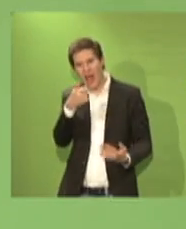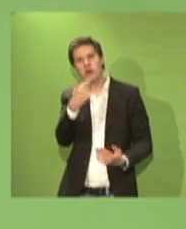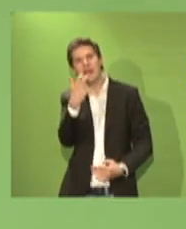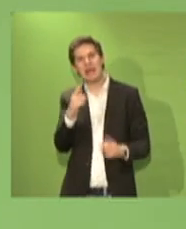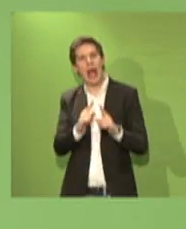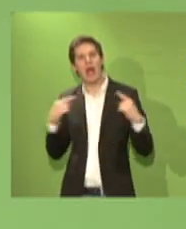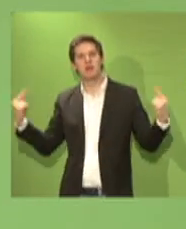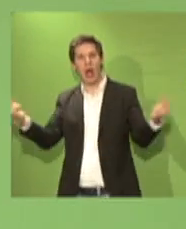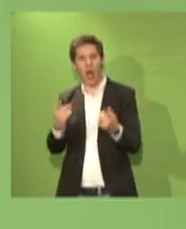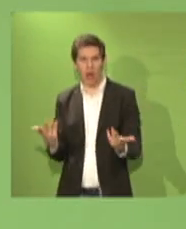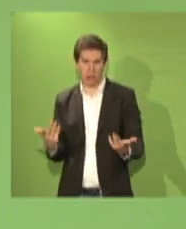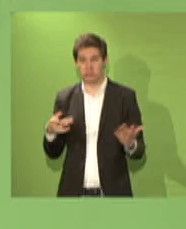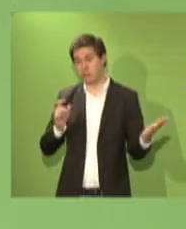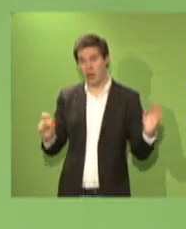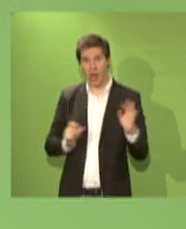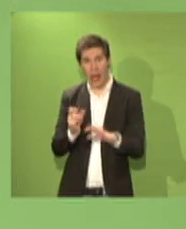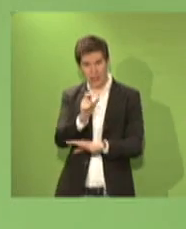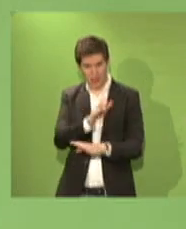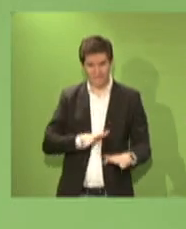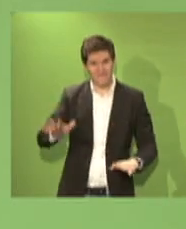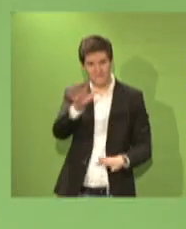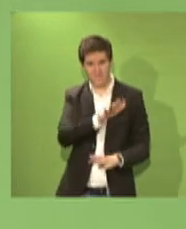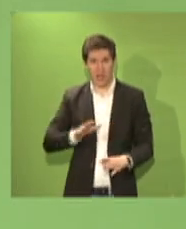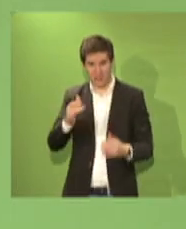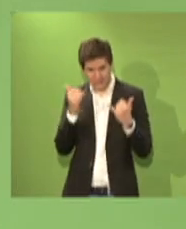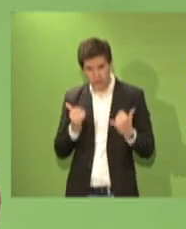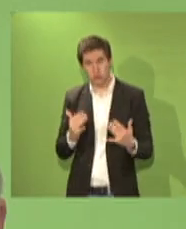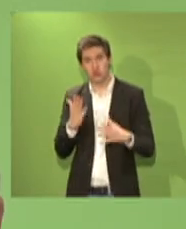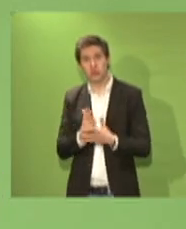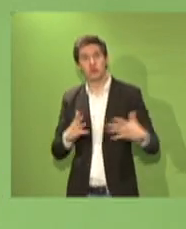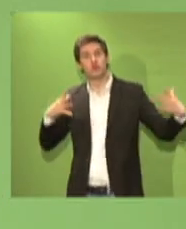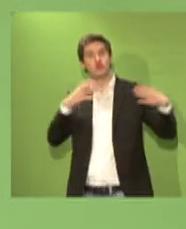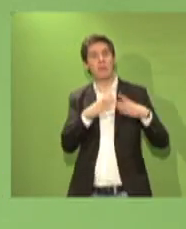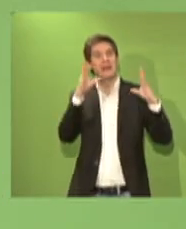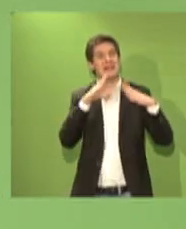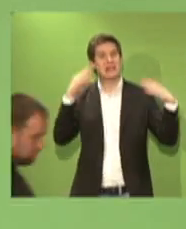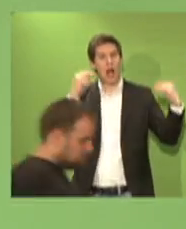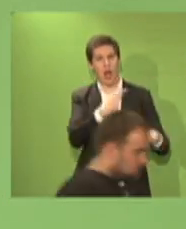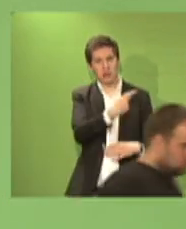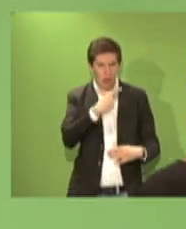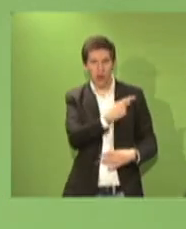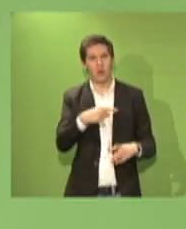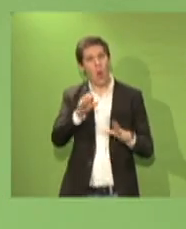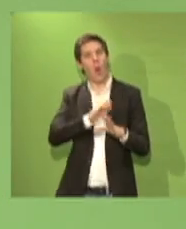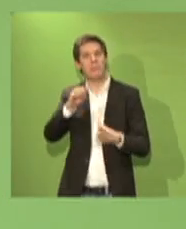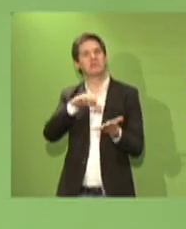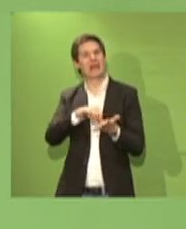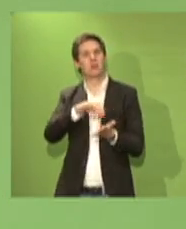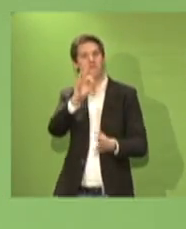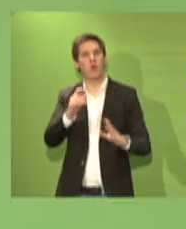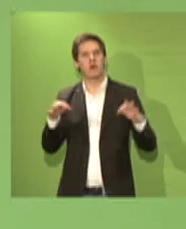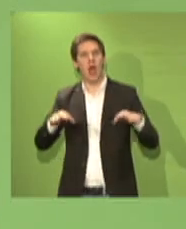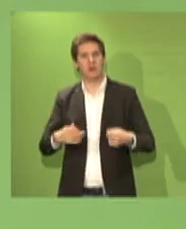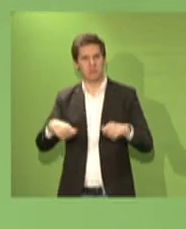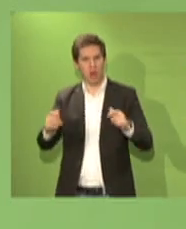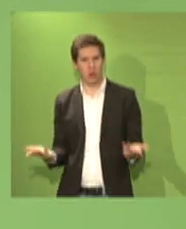Und NRW ist inzwischen gemeinsam mit den Niederlanden das europäische Zentrum für Gartenbau. Denken wir an die